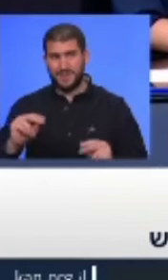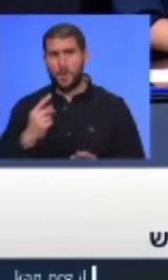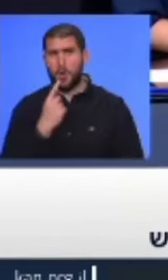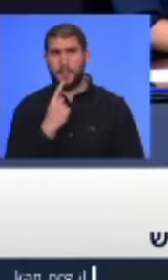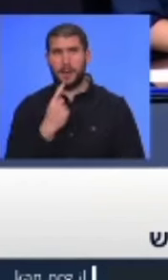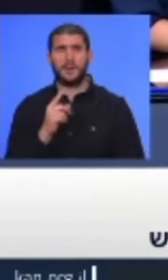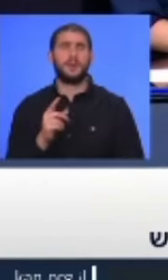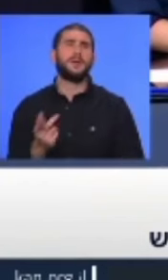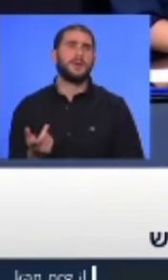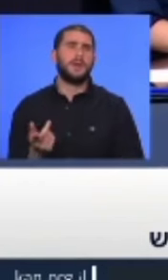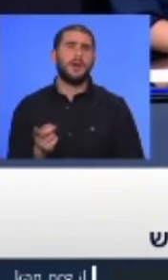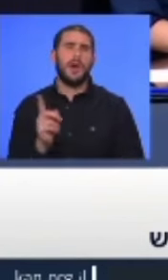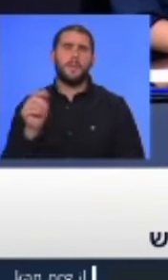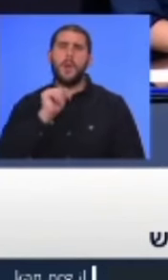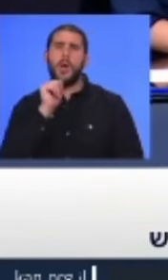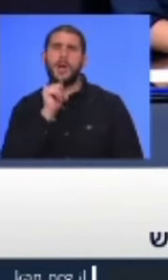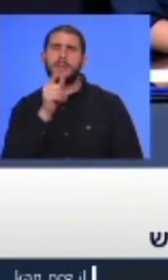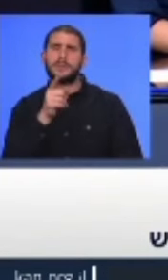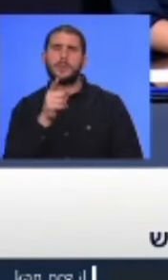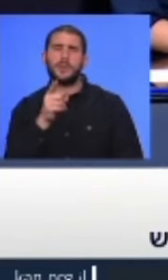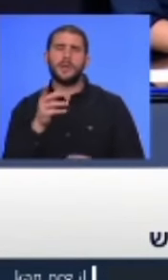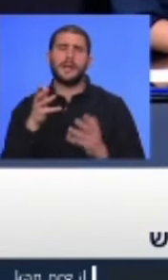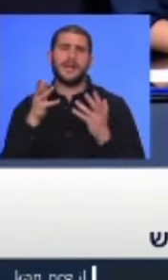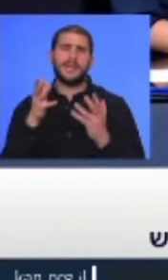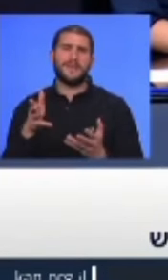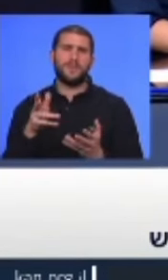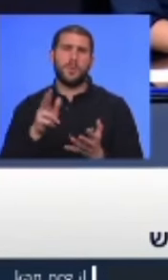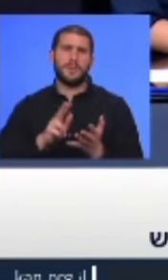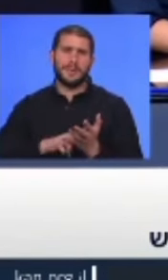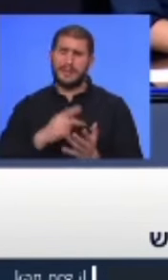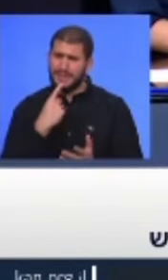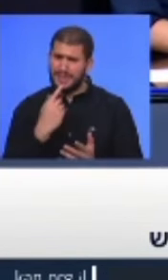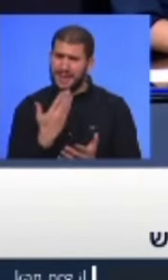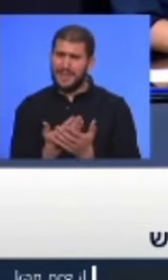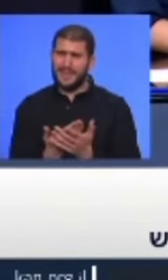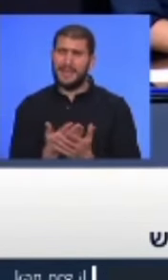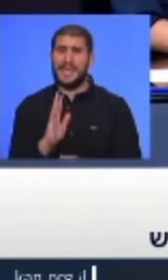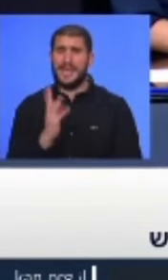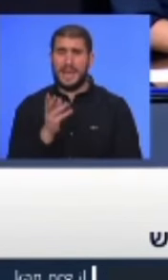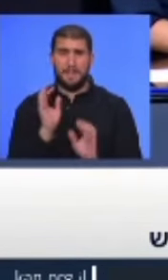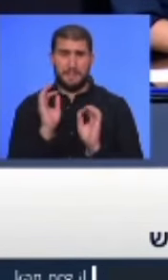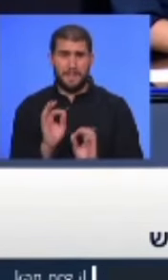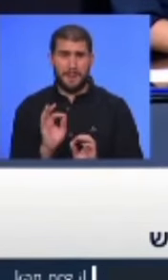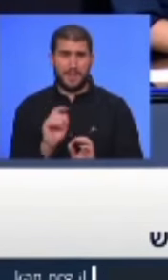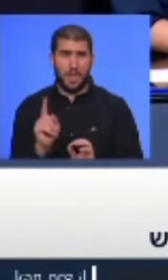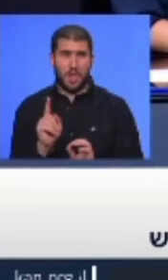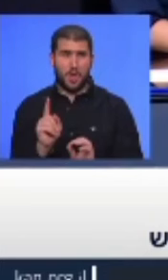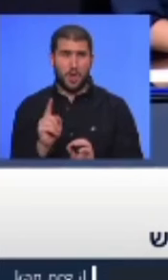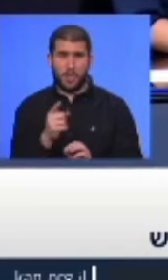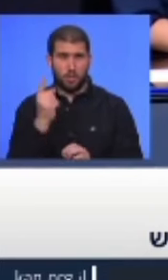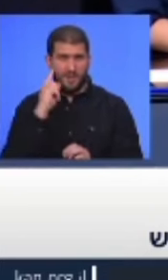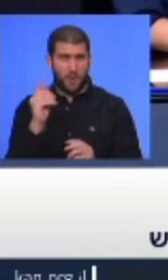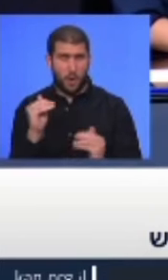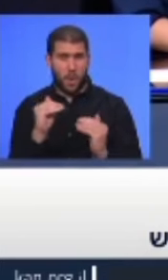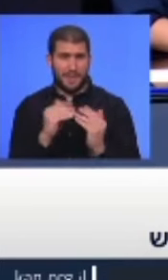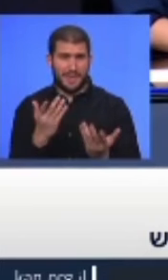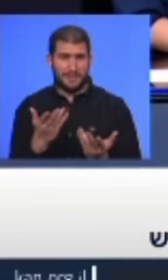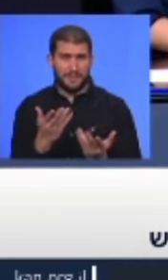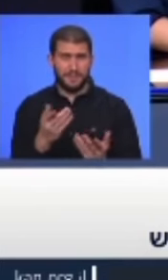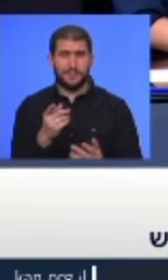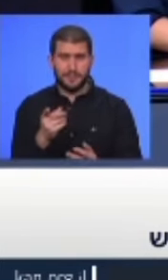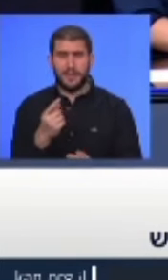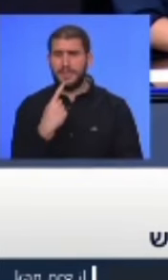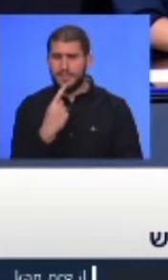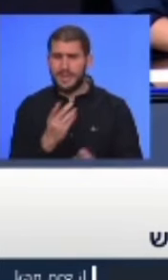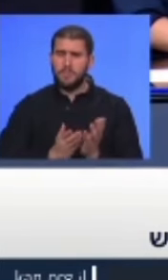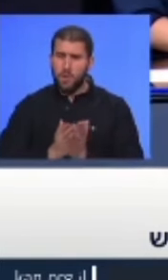הקלעים, לא רצו שיתקפו בעזרת זה את בגץ. דבר עברית. אם זה לא תופס... וזה לא מתאים. תהיה אגון ותגיד ביושר